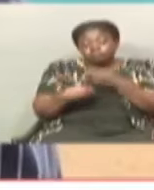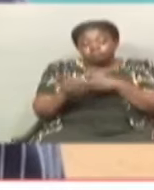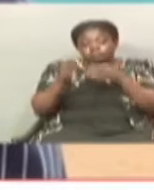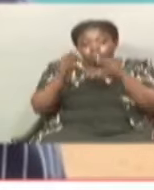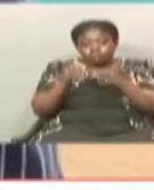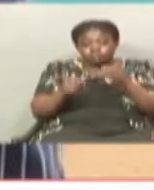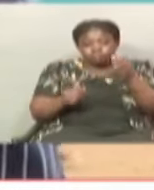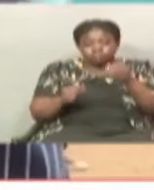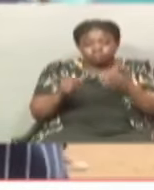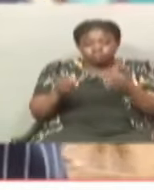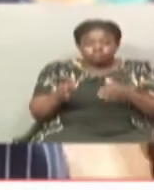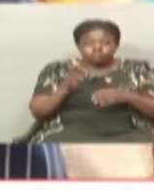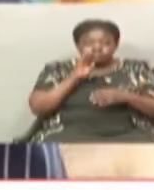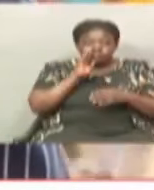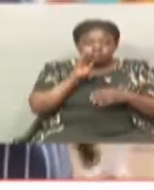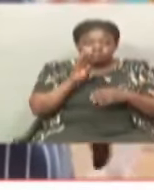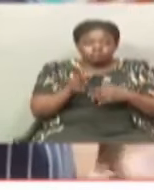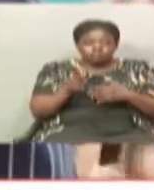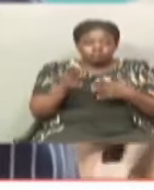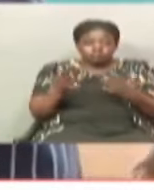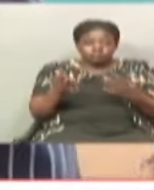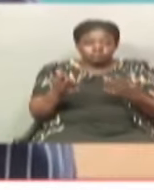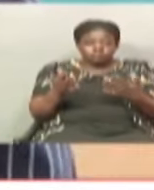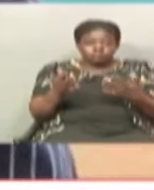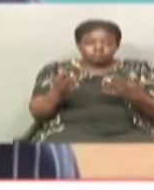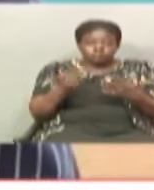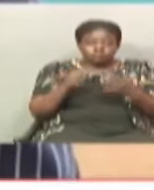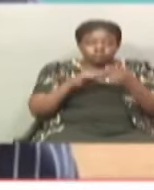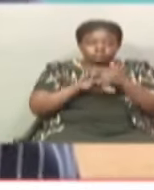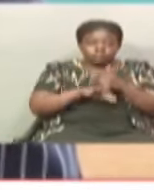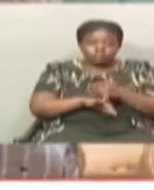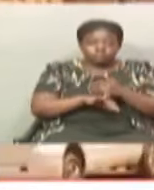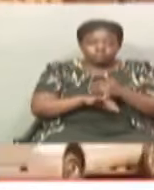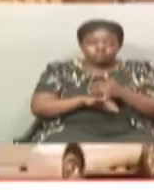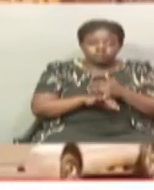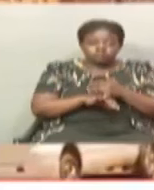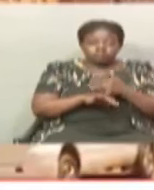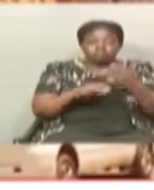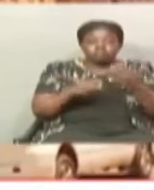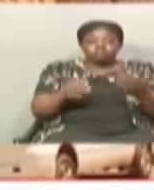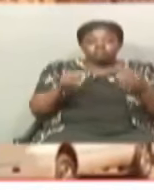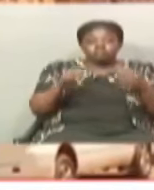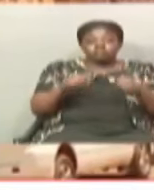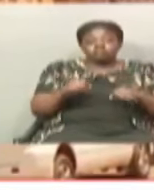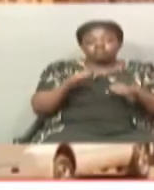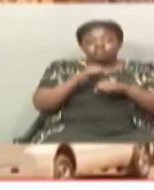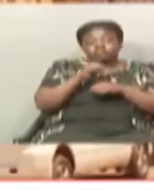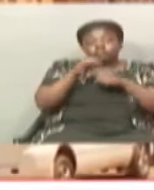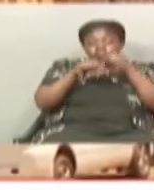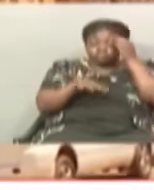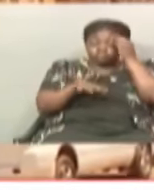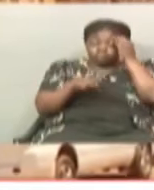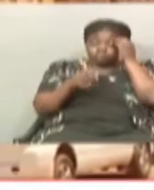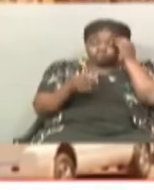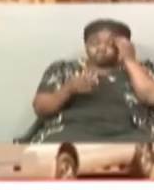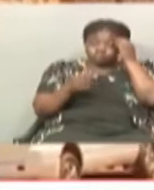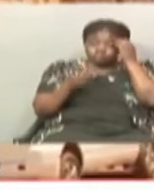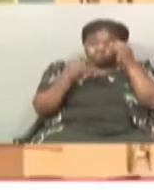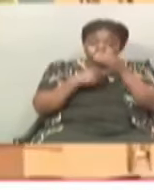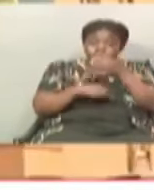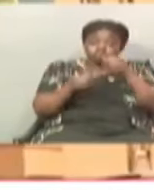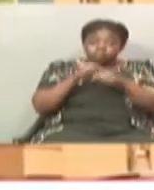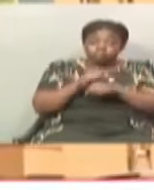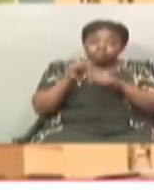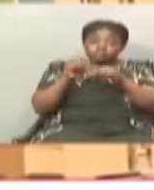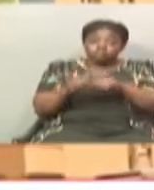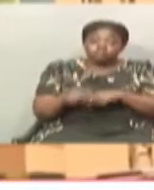byagenda okugenda nabyo ku ddala erigenda okuddako erya senior secondary school. Akulira essomero lwa Florence ategeeza nti essomero limaze emyaka